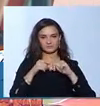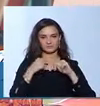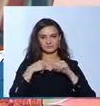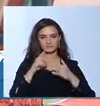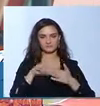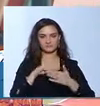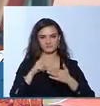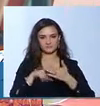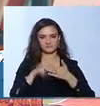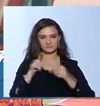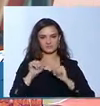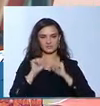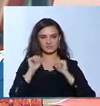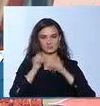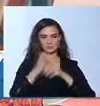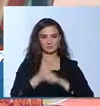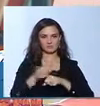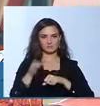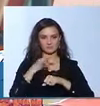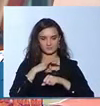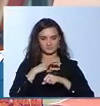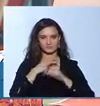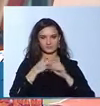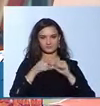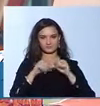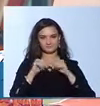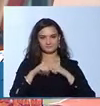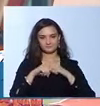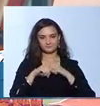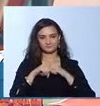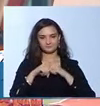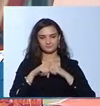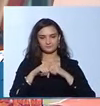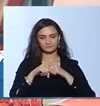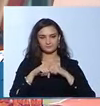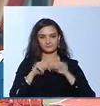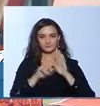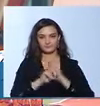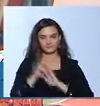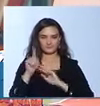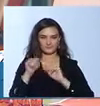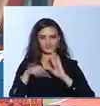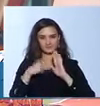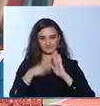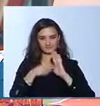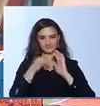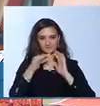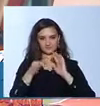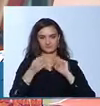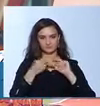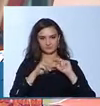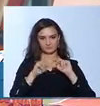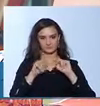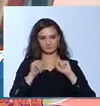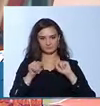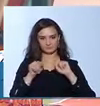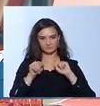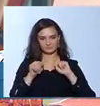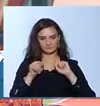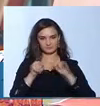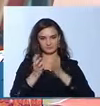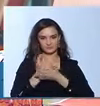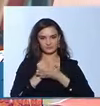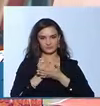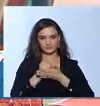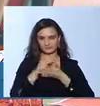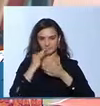სამ კითხვებს თქვენ ცდილობთ მოკლედ მიპასუხოთ ამ კითხვებზე და ვიწყებთ ამ კითხვებზე პასუხს, იმიტომ რომ